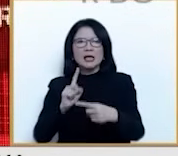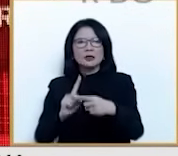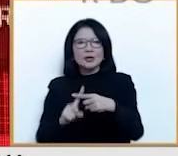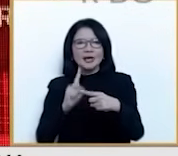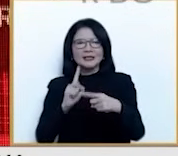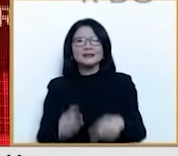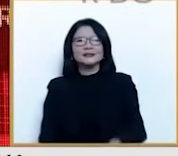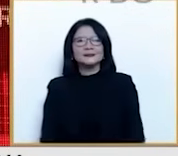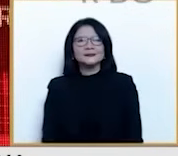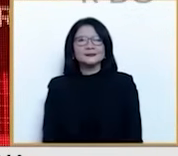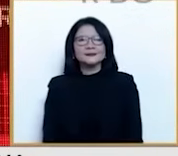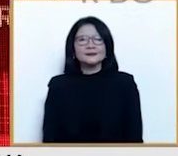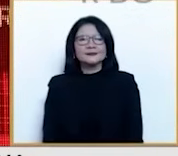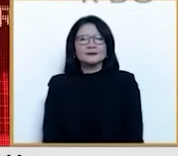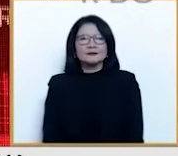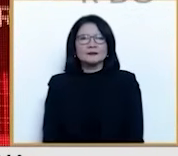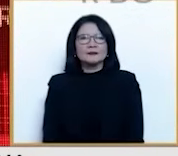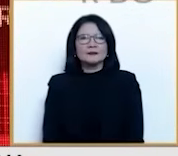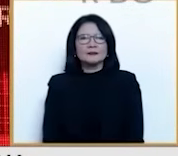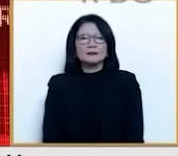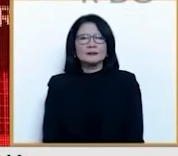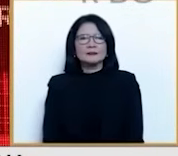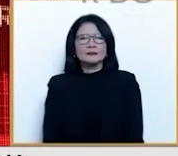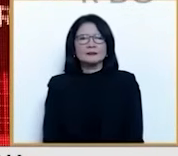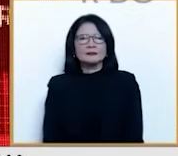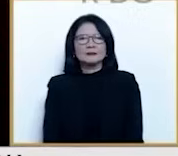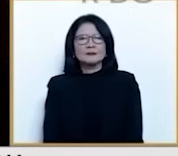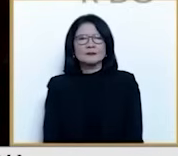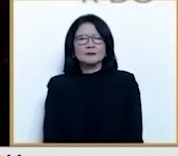satu kali saja. Saya akan